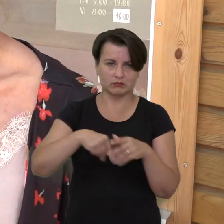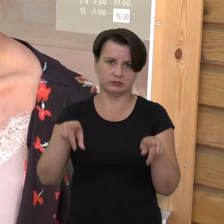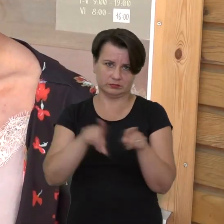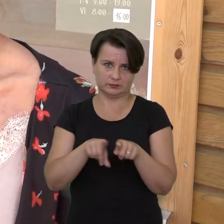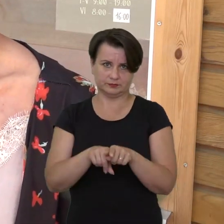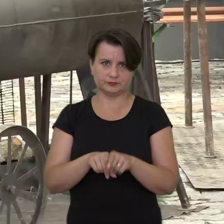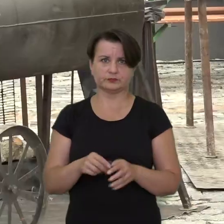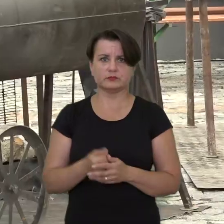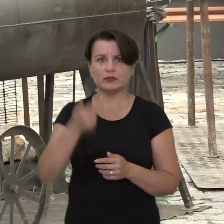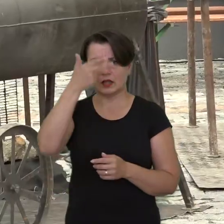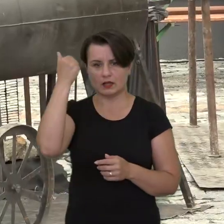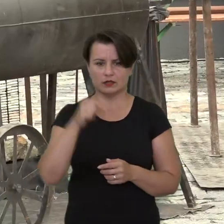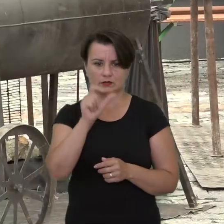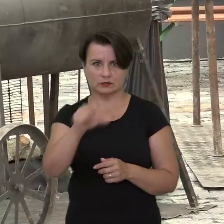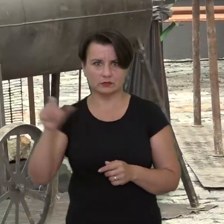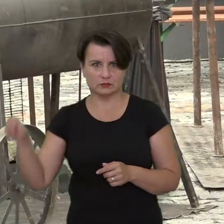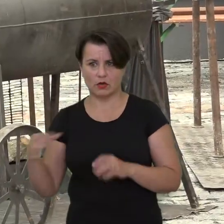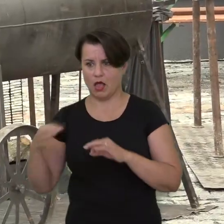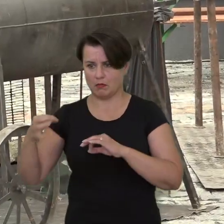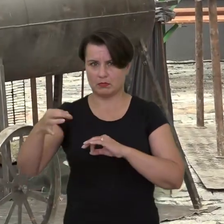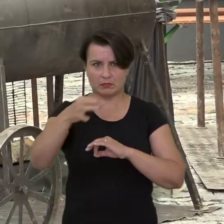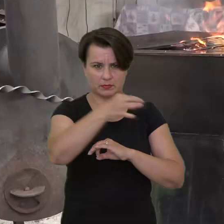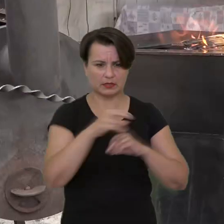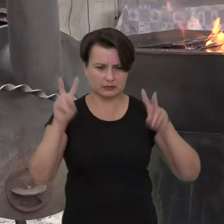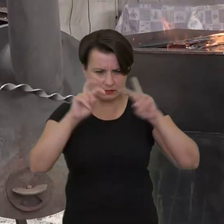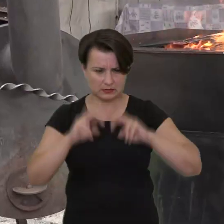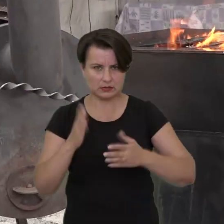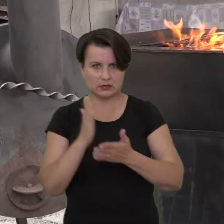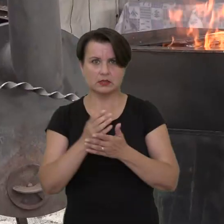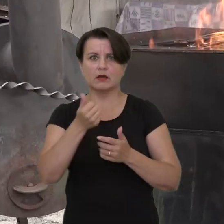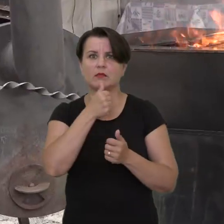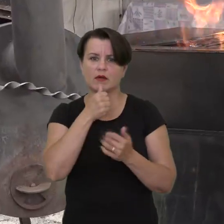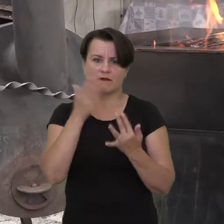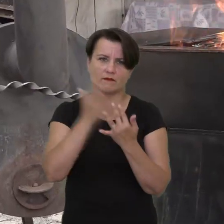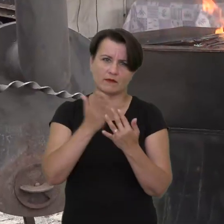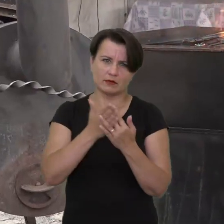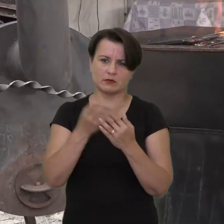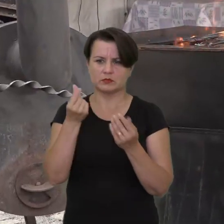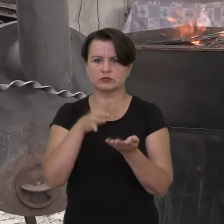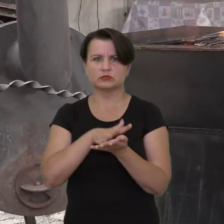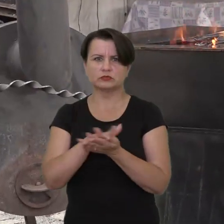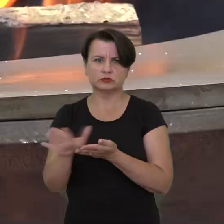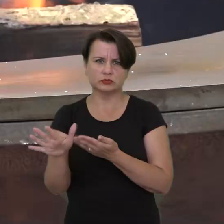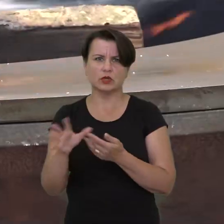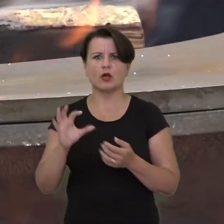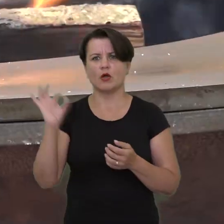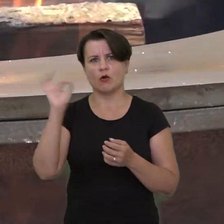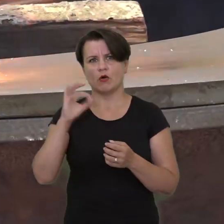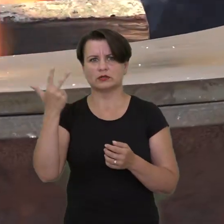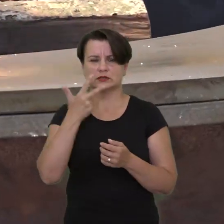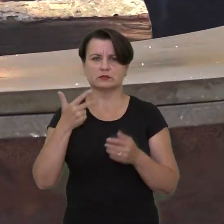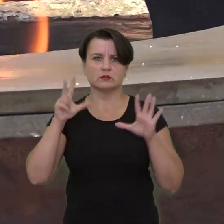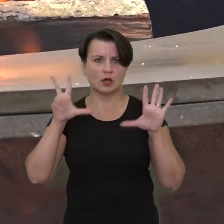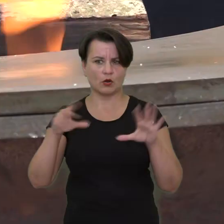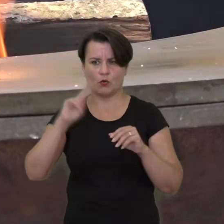pačių priežasčių. Pagal vietinio turizmo tyrimą Lietuvos gyventojai keliaujantys po šalį maistų vidutiniškai skiria trečdalį kelionės